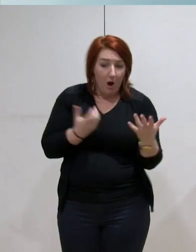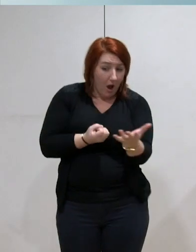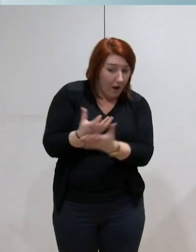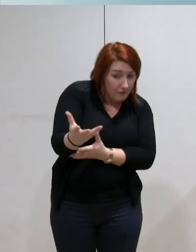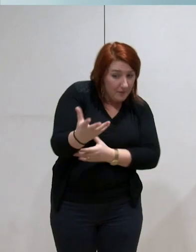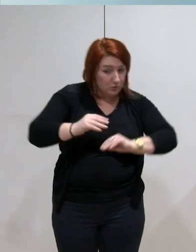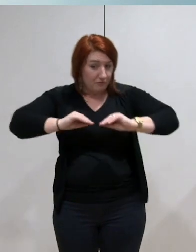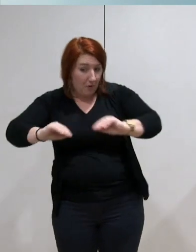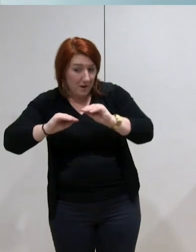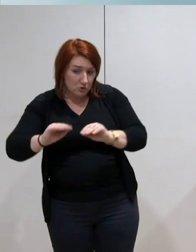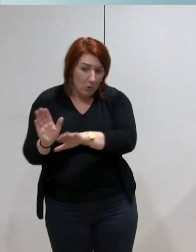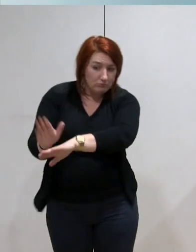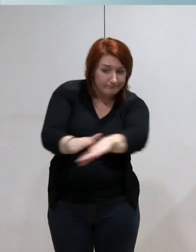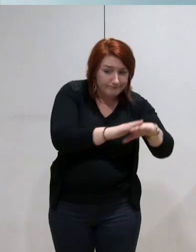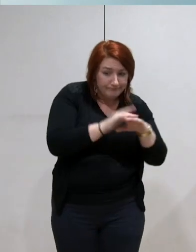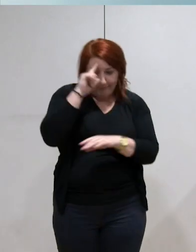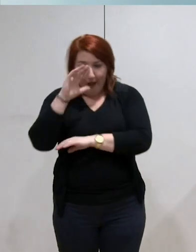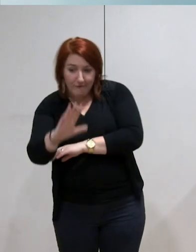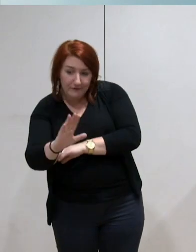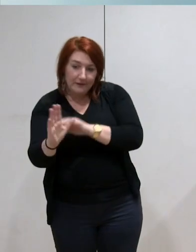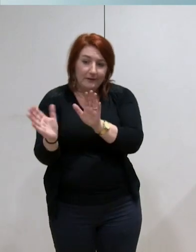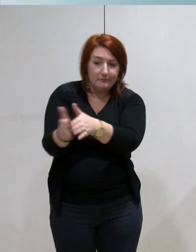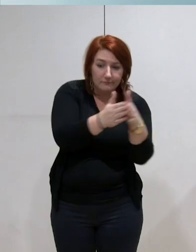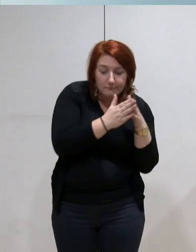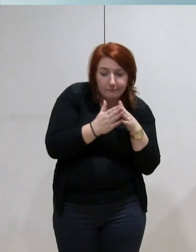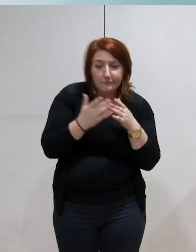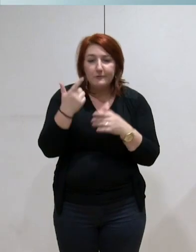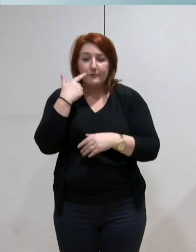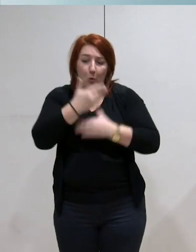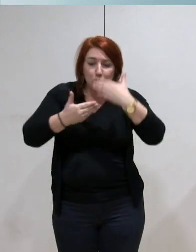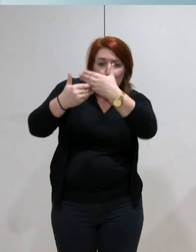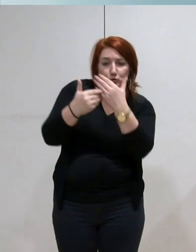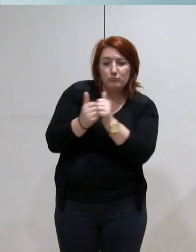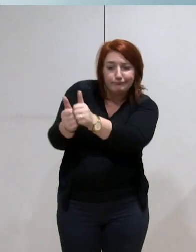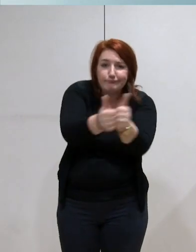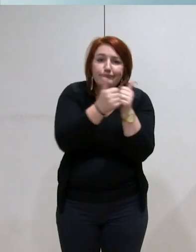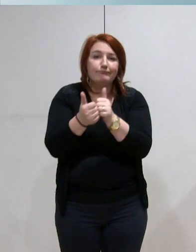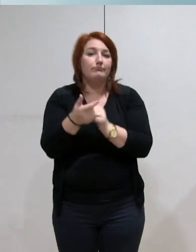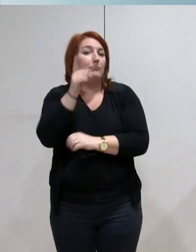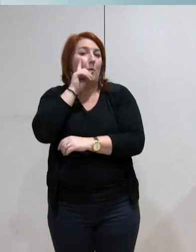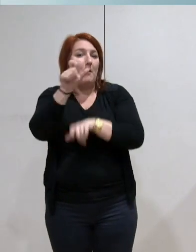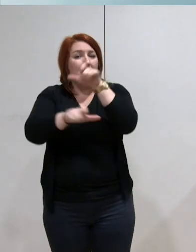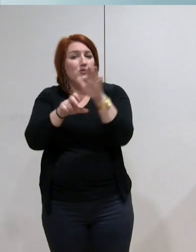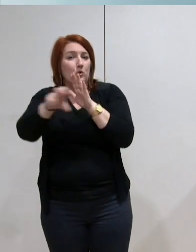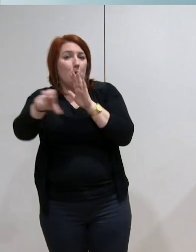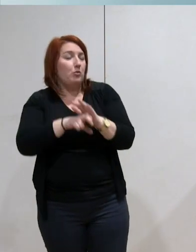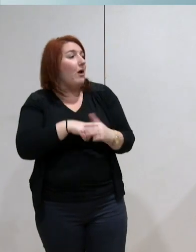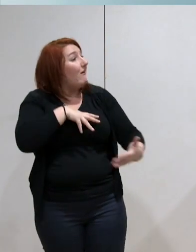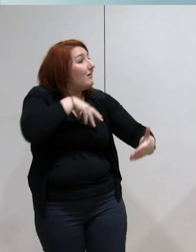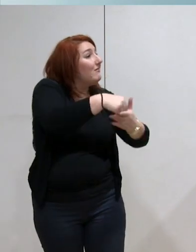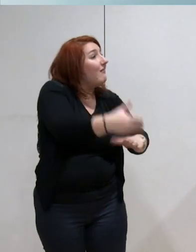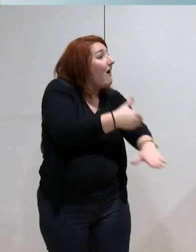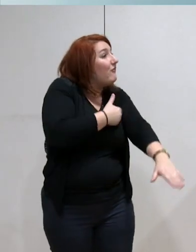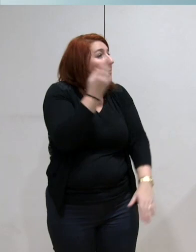formation consultation concertation coconstruction car les Grenoblois ont besoin de connaître les enjeux de